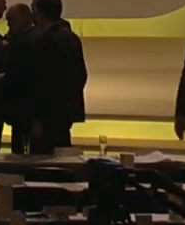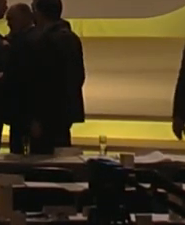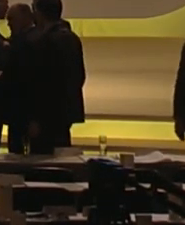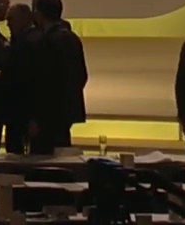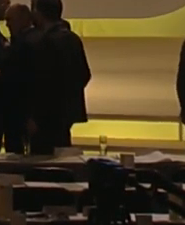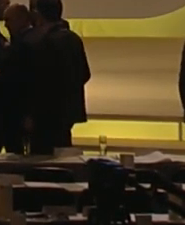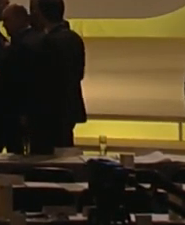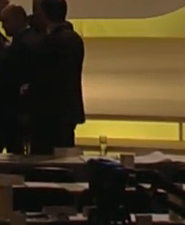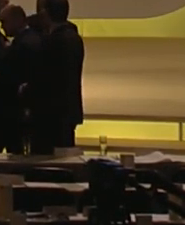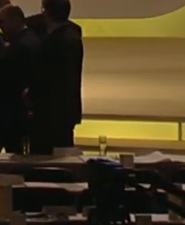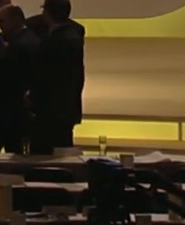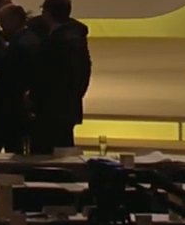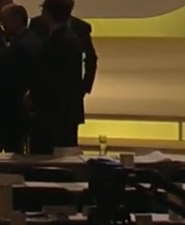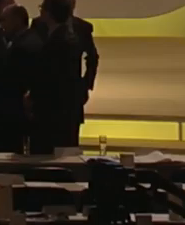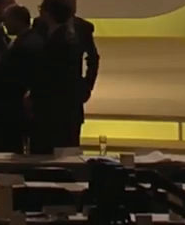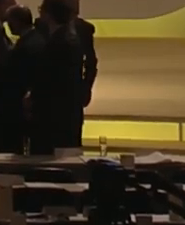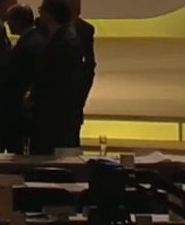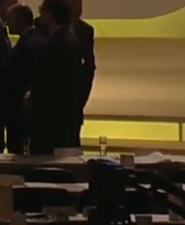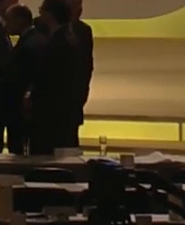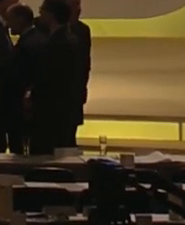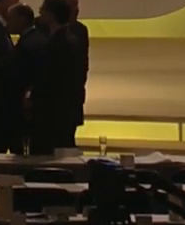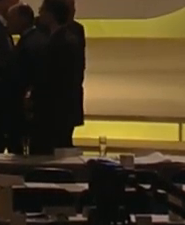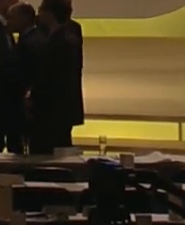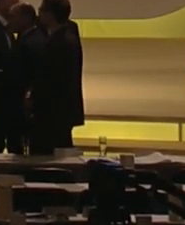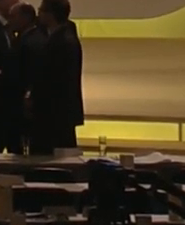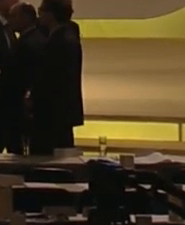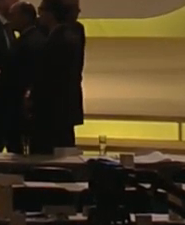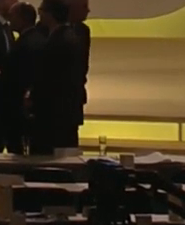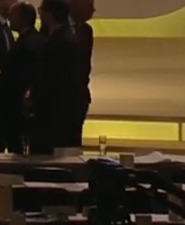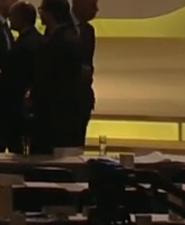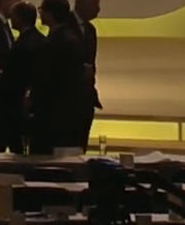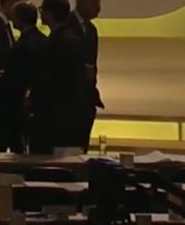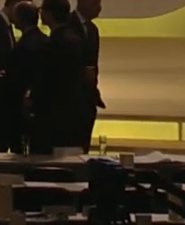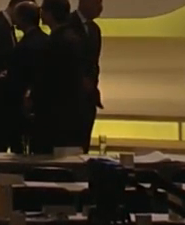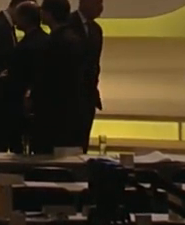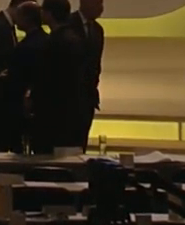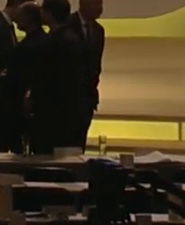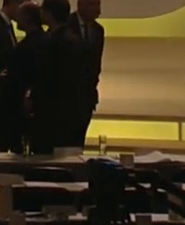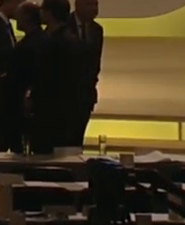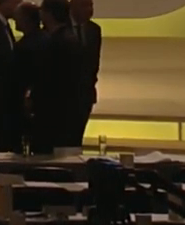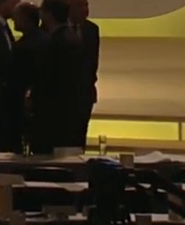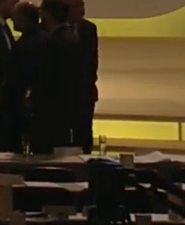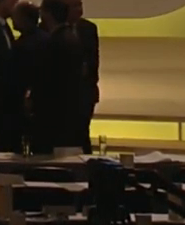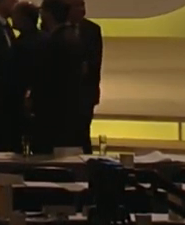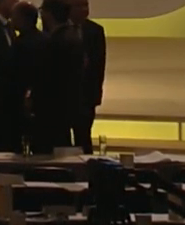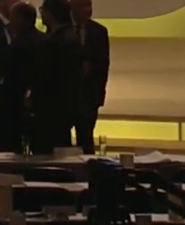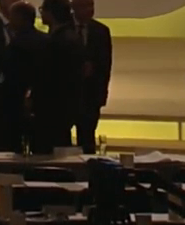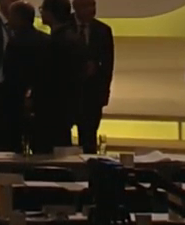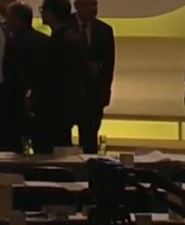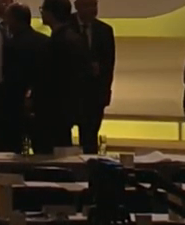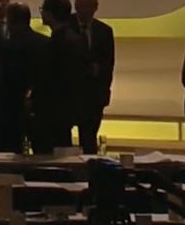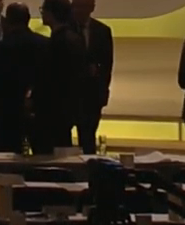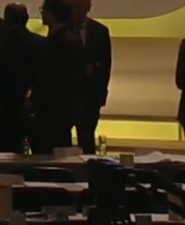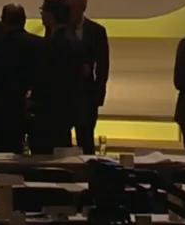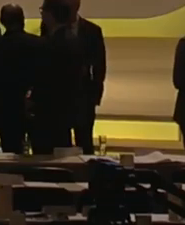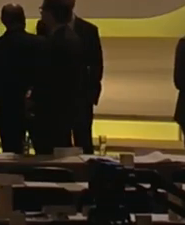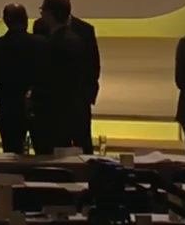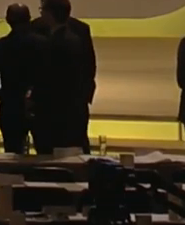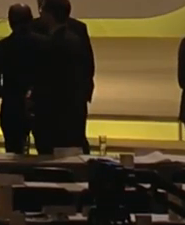der Akkreditierung die Wahlurnen bereit. Wir bitten alle Delegierten, zur Wahl zu